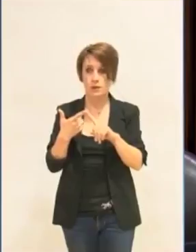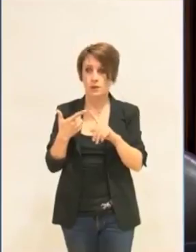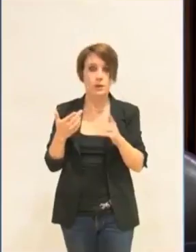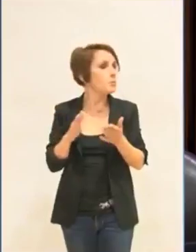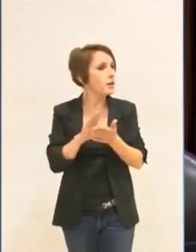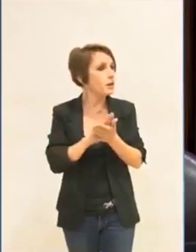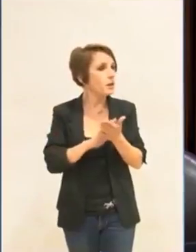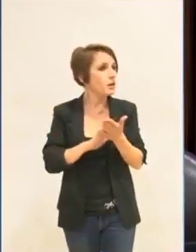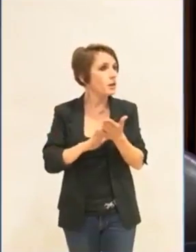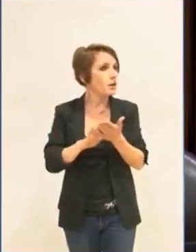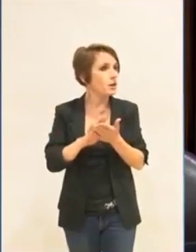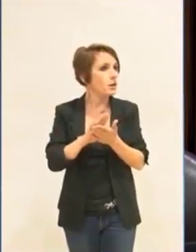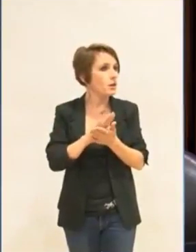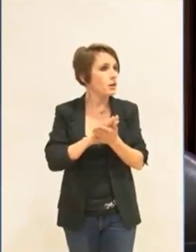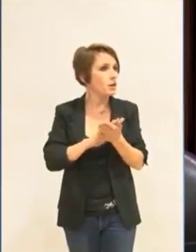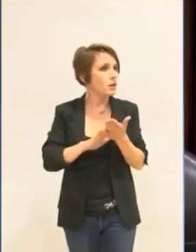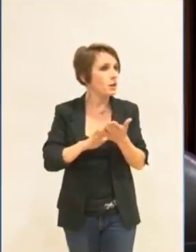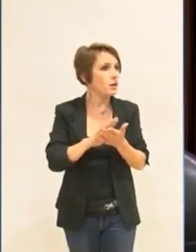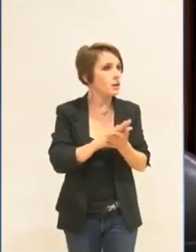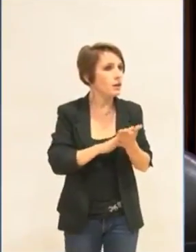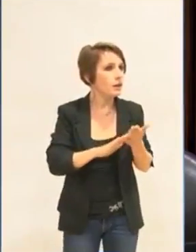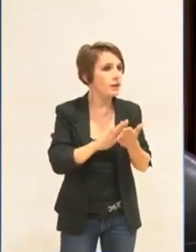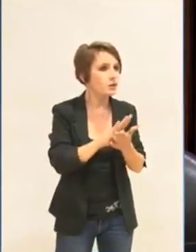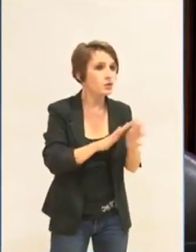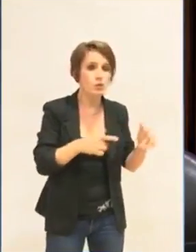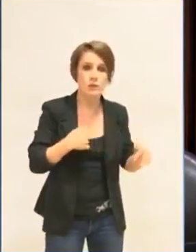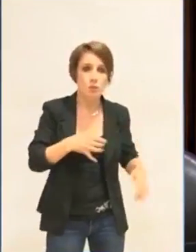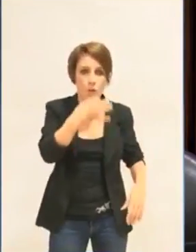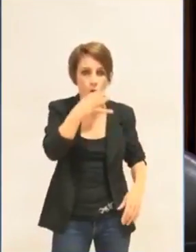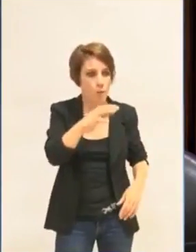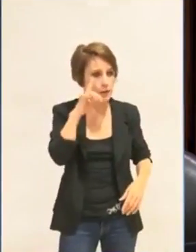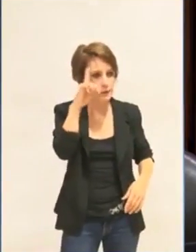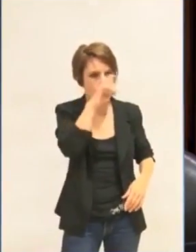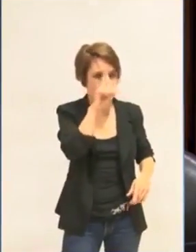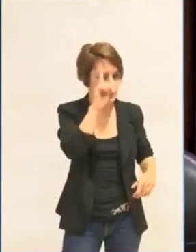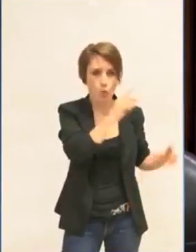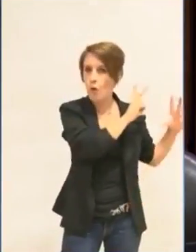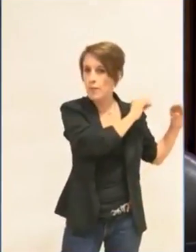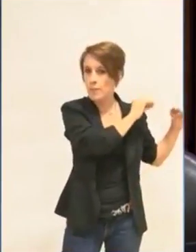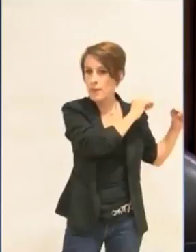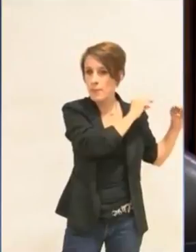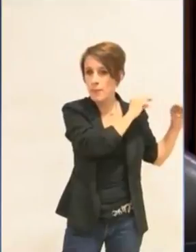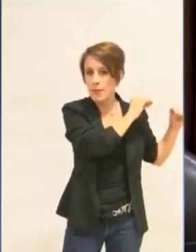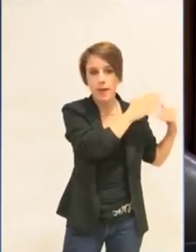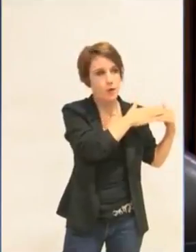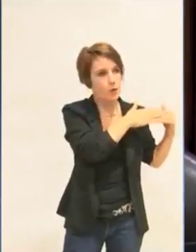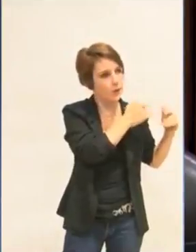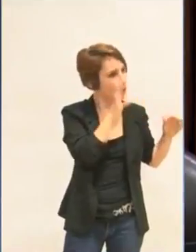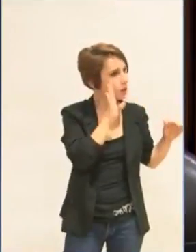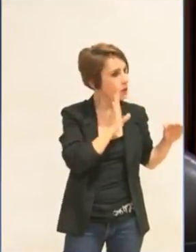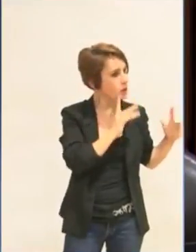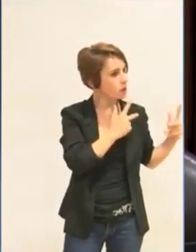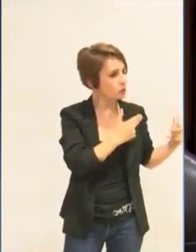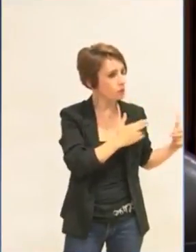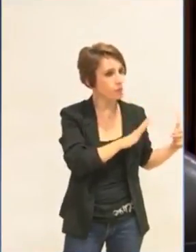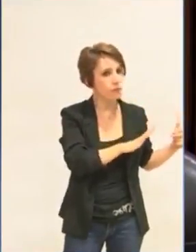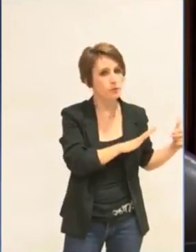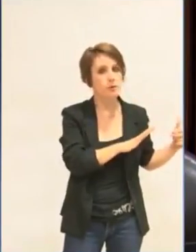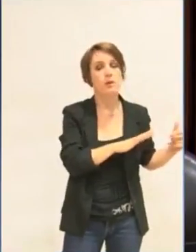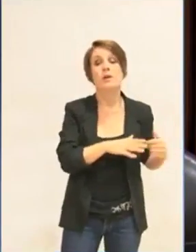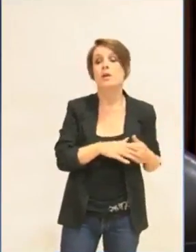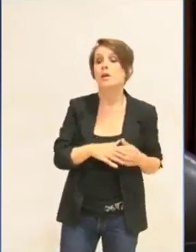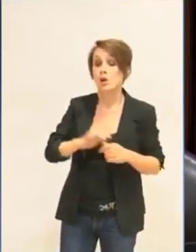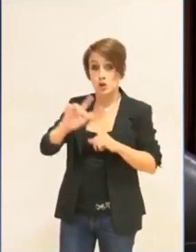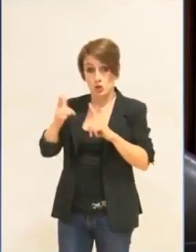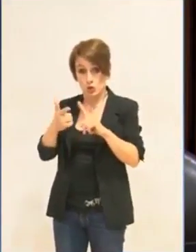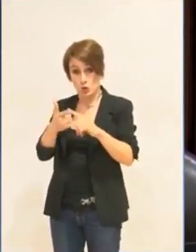mais c'est très compliqué de prendre la parole quand on a un bruissement permanent, de remettre de l'activité dans le